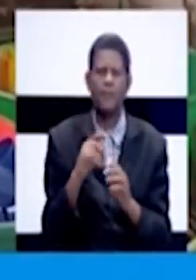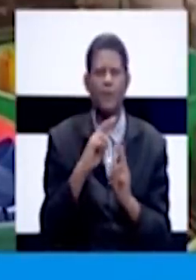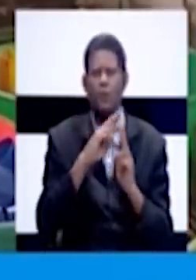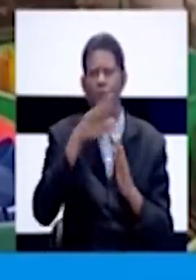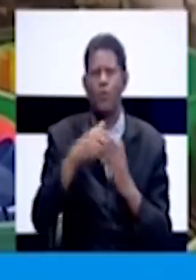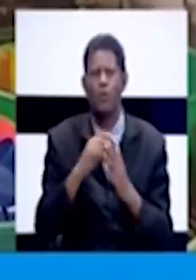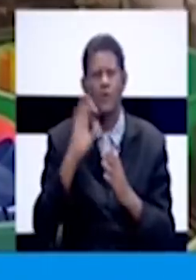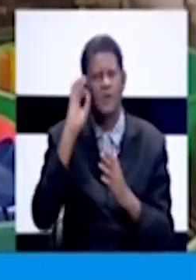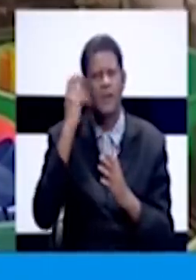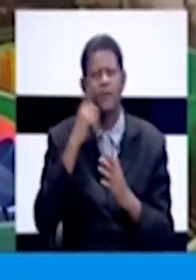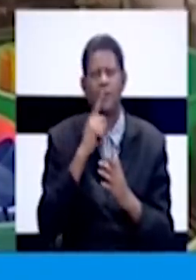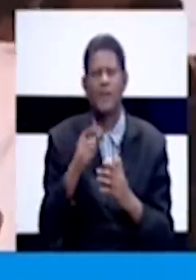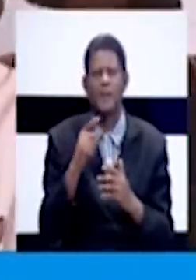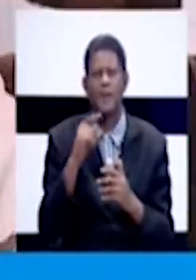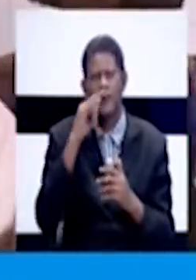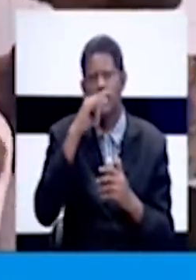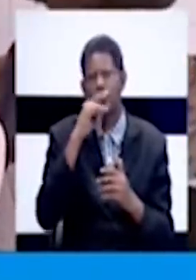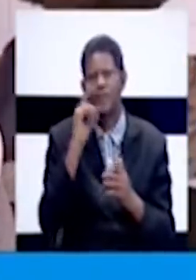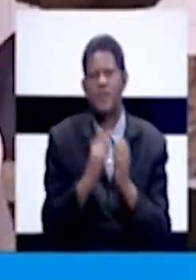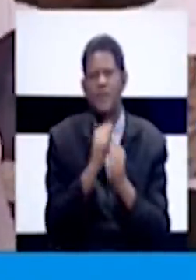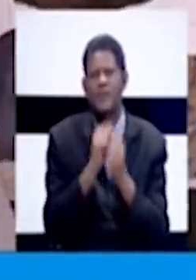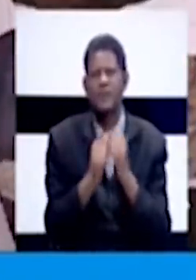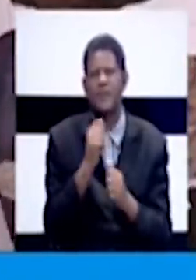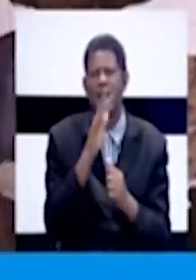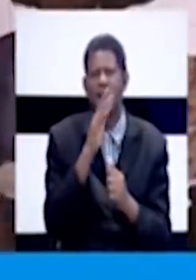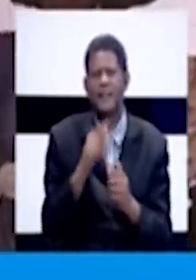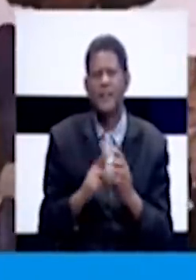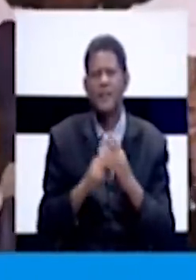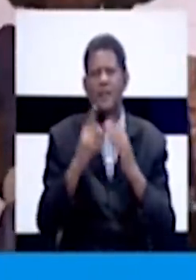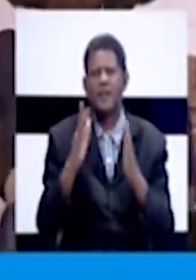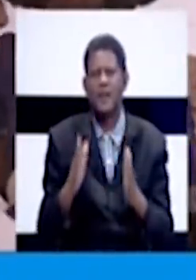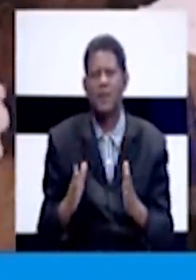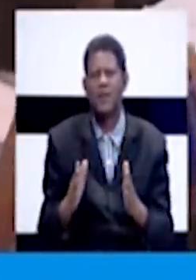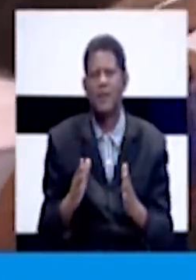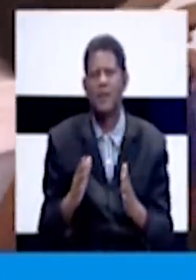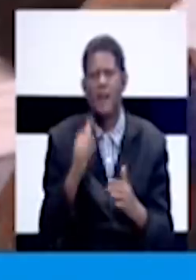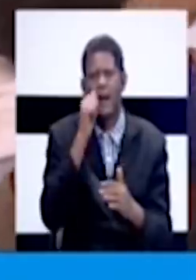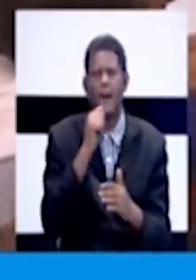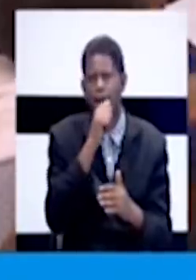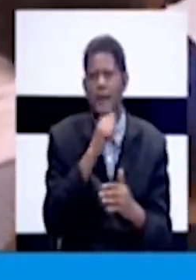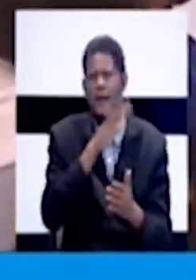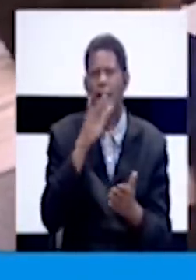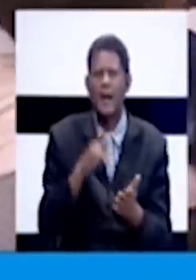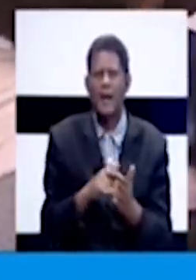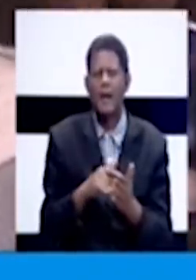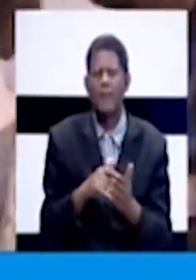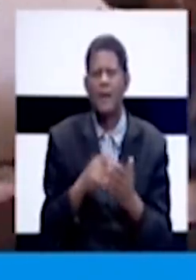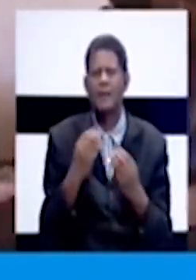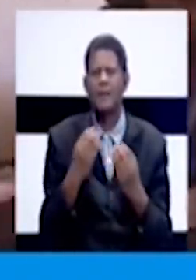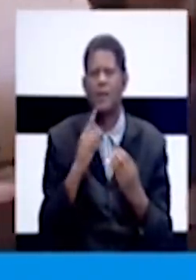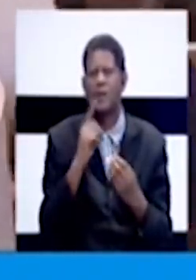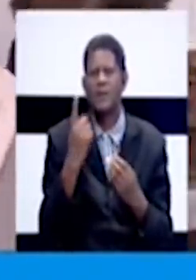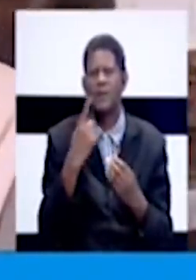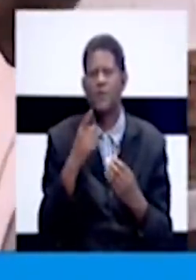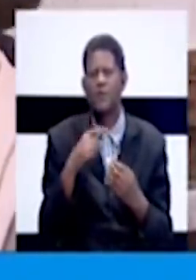ካብዚ ዝዓብስ የለ ህፃውንቲ ጭፍጨፍ ኣለው ኣዴታት ስደዳ ኣለዋ ኣብዚ ሰቃ ማእኸልታ እሱም ሃመ ንኮና ኣለዋ እሱ ናርኣና ግን